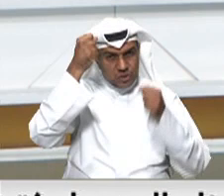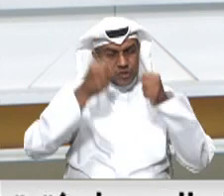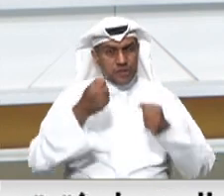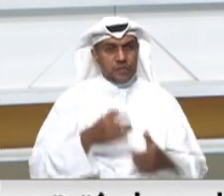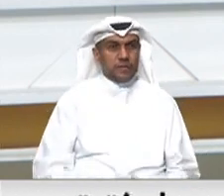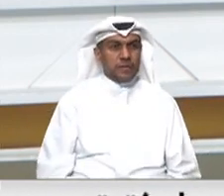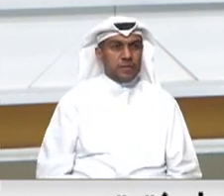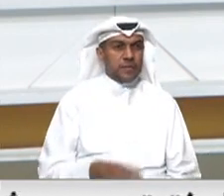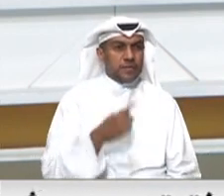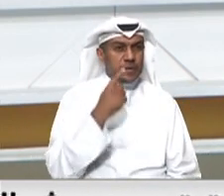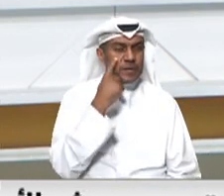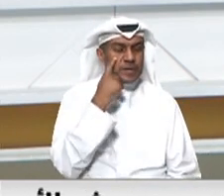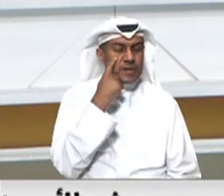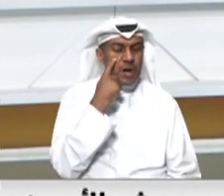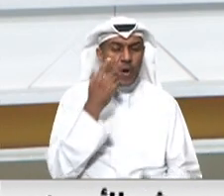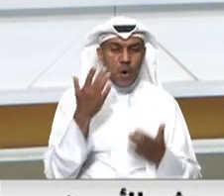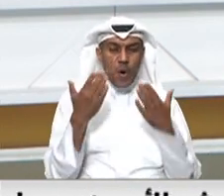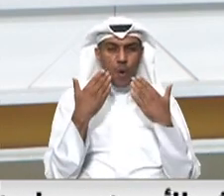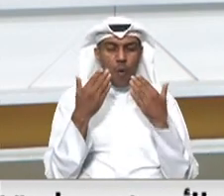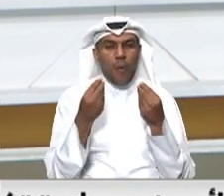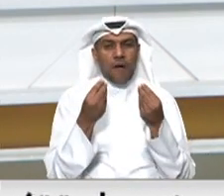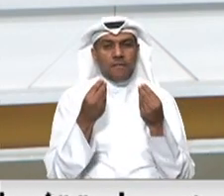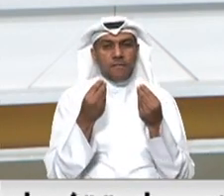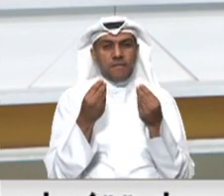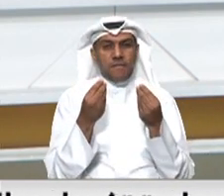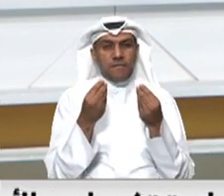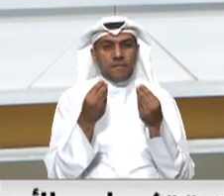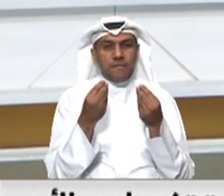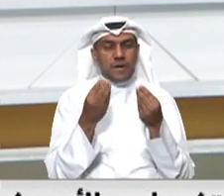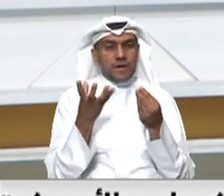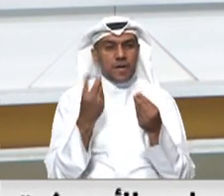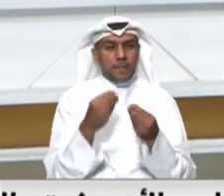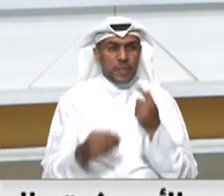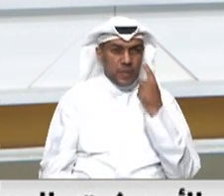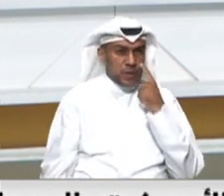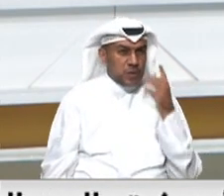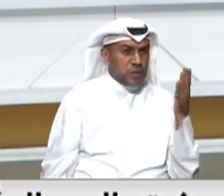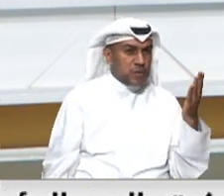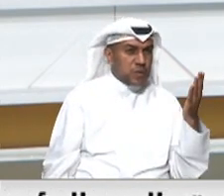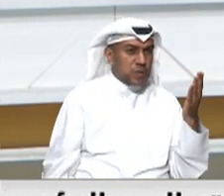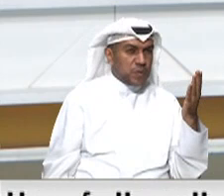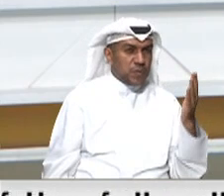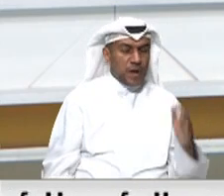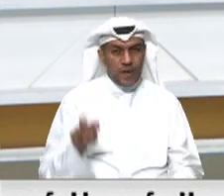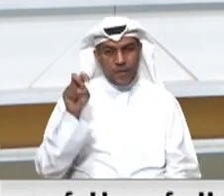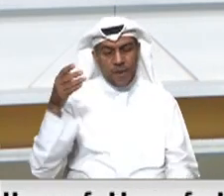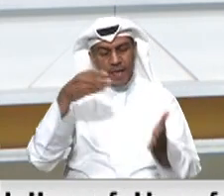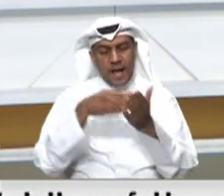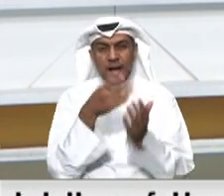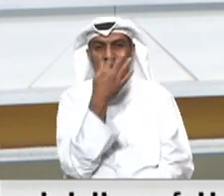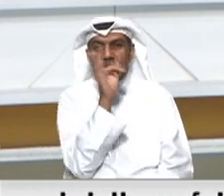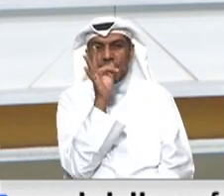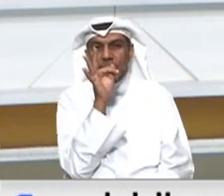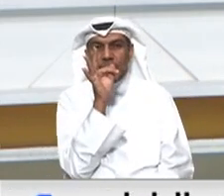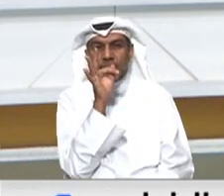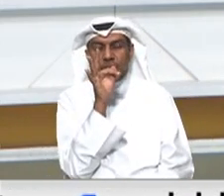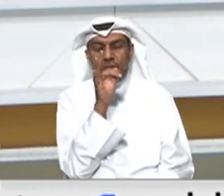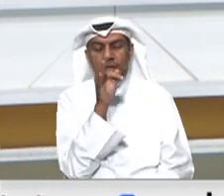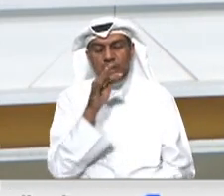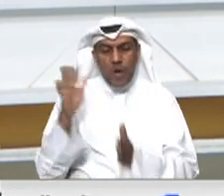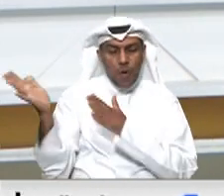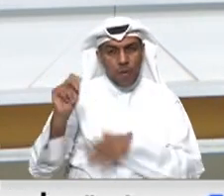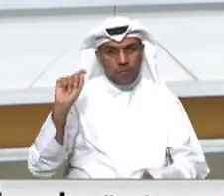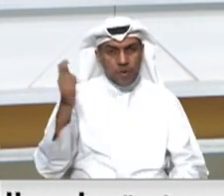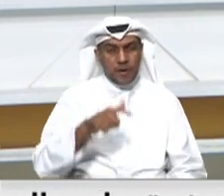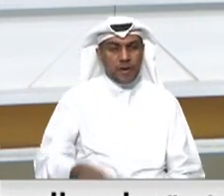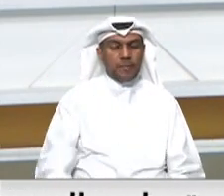إلى شمالية غربية خفيفة لمعتدل السرعة، تتراوح سرعتها بشكل عام ما بين 8 إلى 30 كيلومتر ساعة.